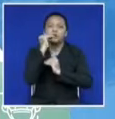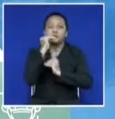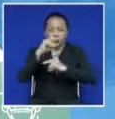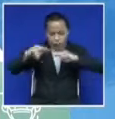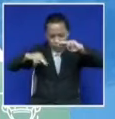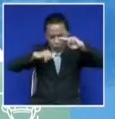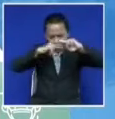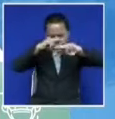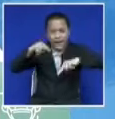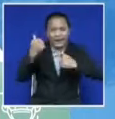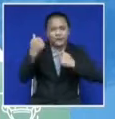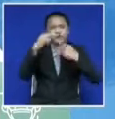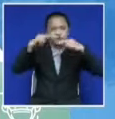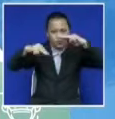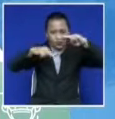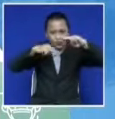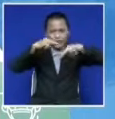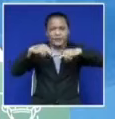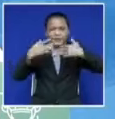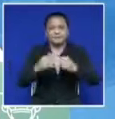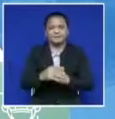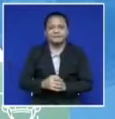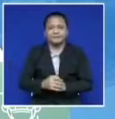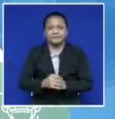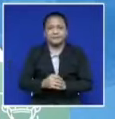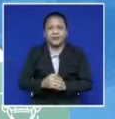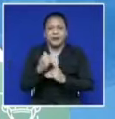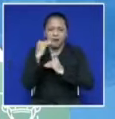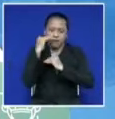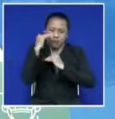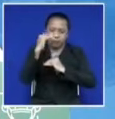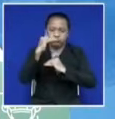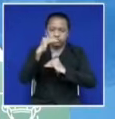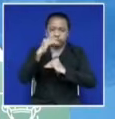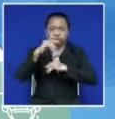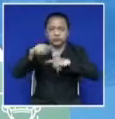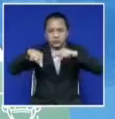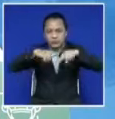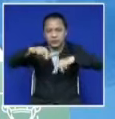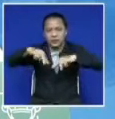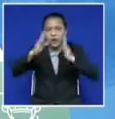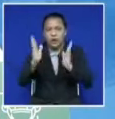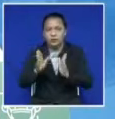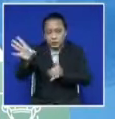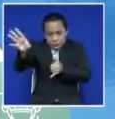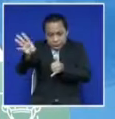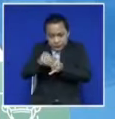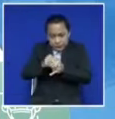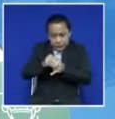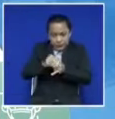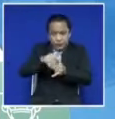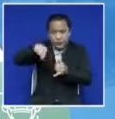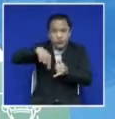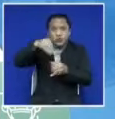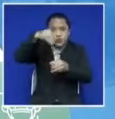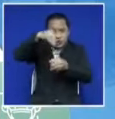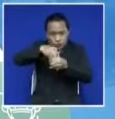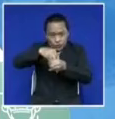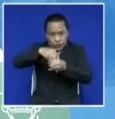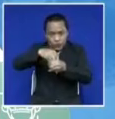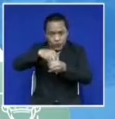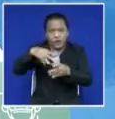ที่นะครับแล้วก็ได้ล็อกเลทนะครับให้ผู้ที่ติดเชื้อนะครับอยู่ในที่